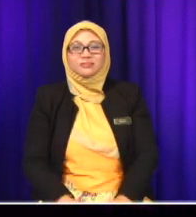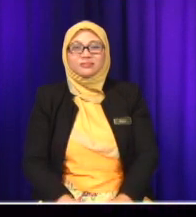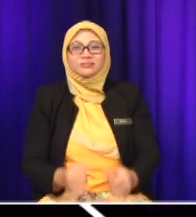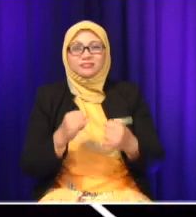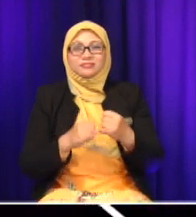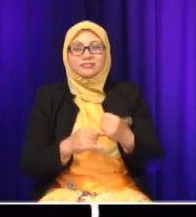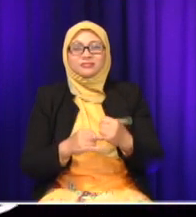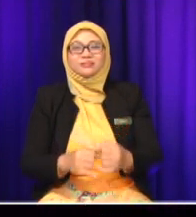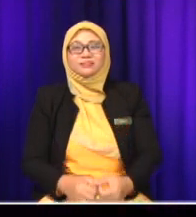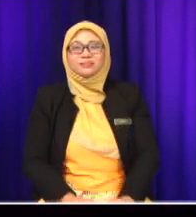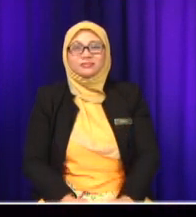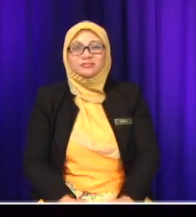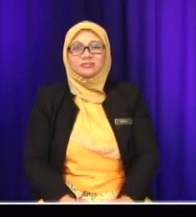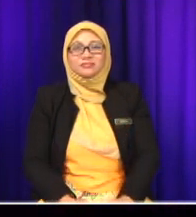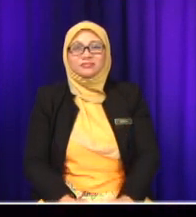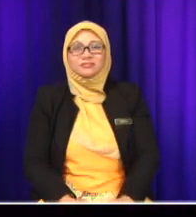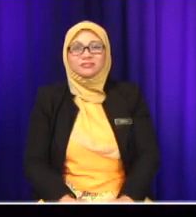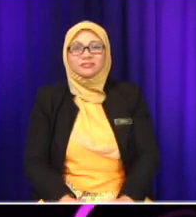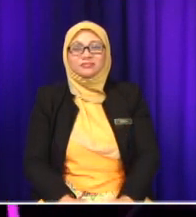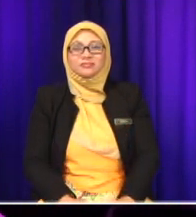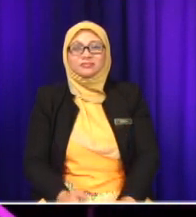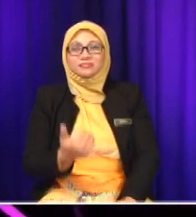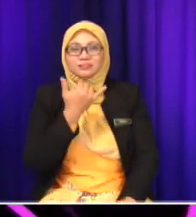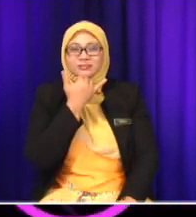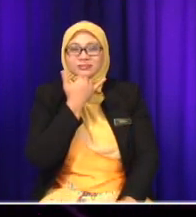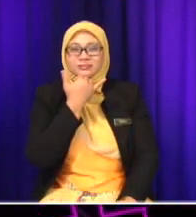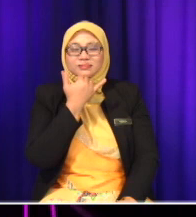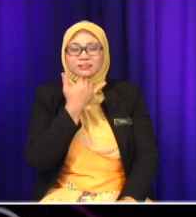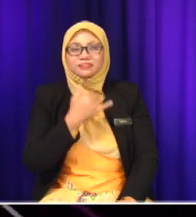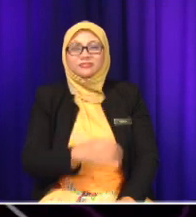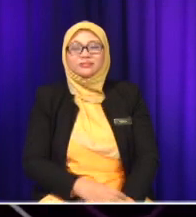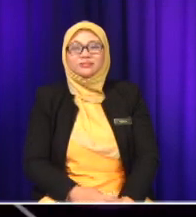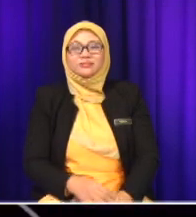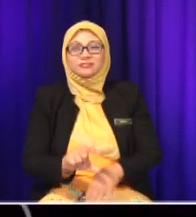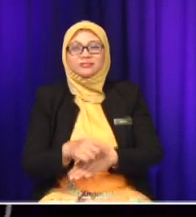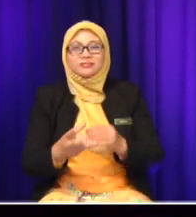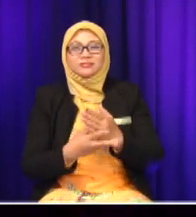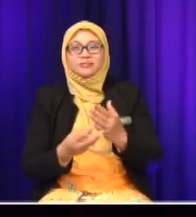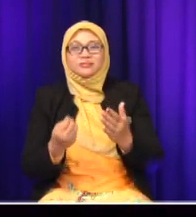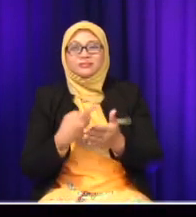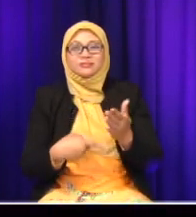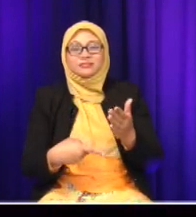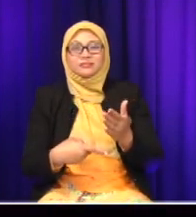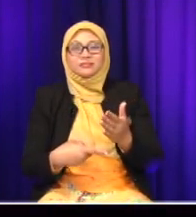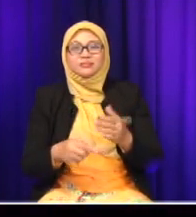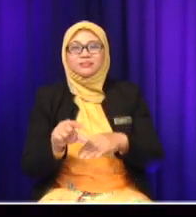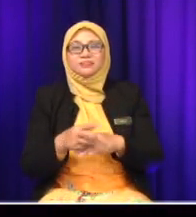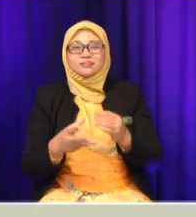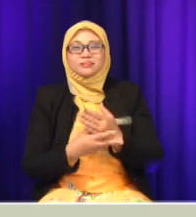jugaun minyakinah ok salah pakai minyak apa sebenarnya tu Min